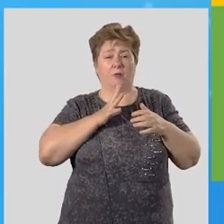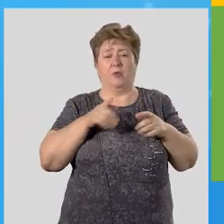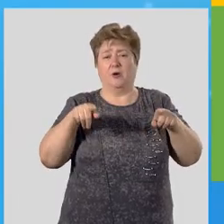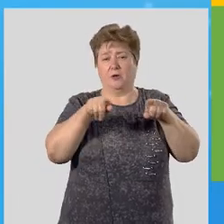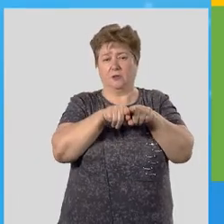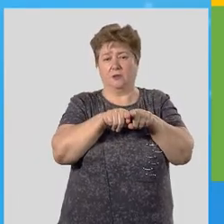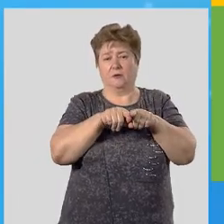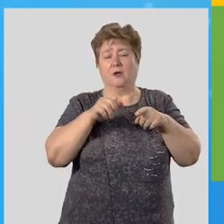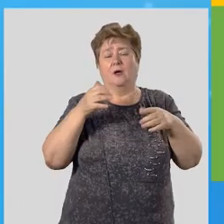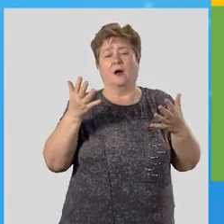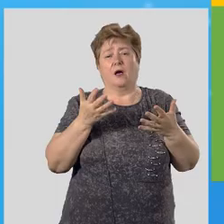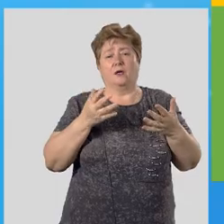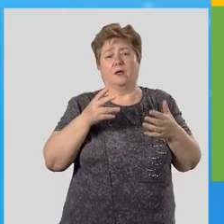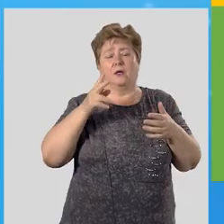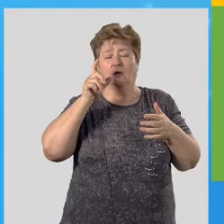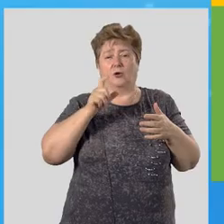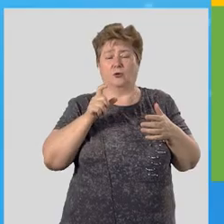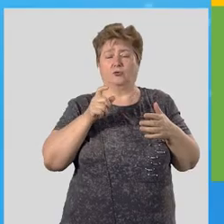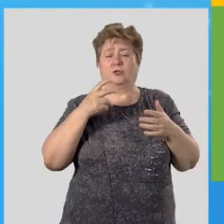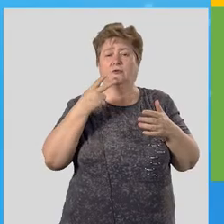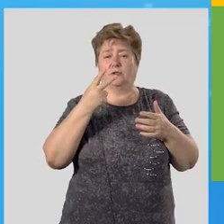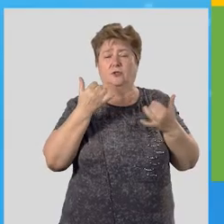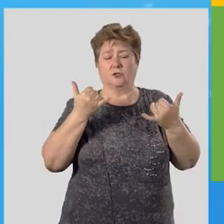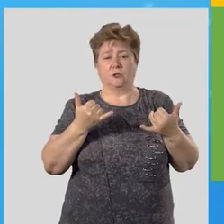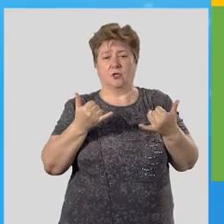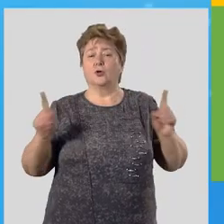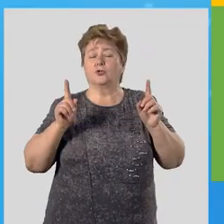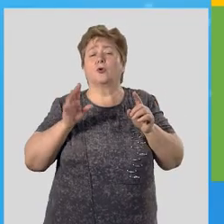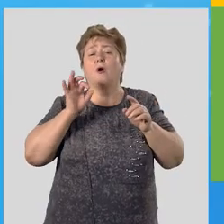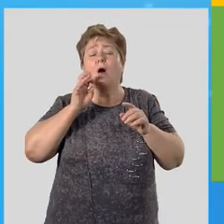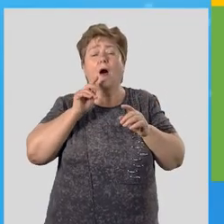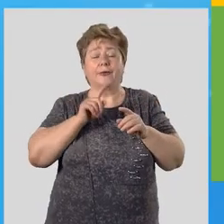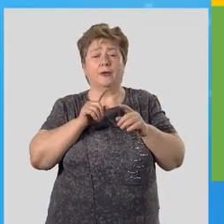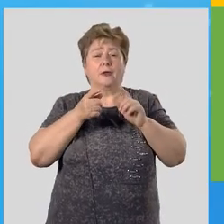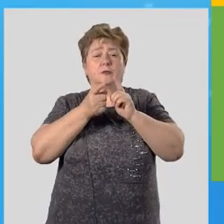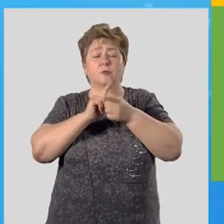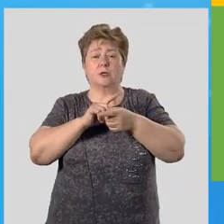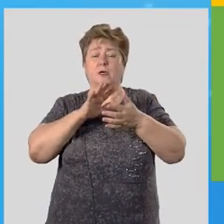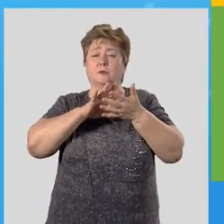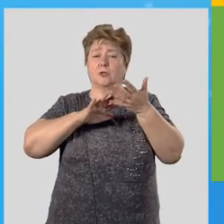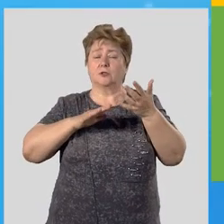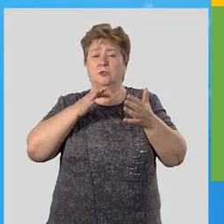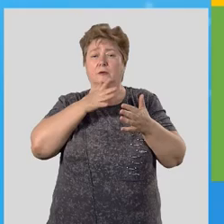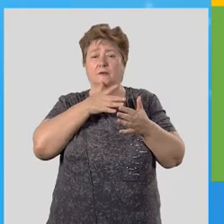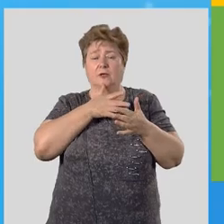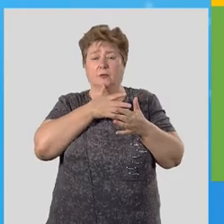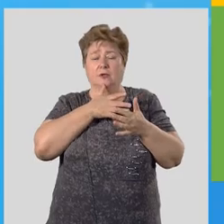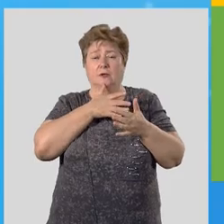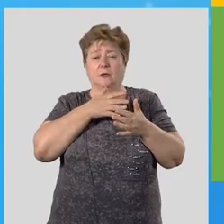такими, какими люди их видят сейчас, что они изменяются с течением